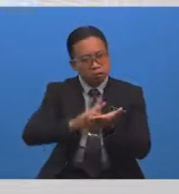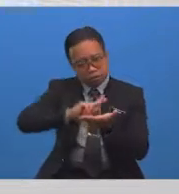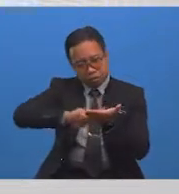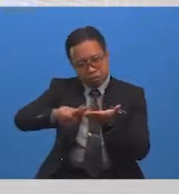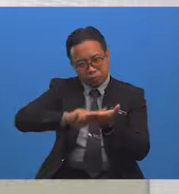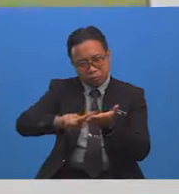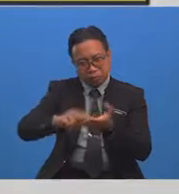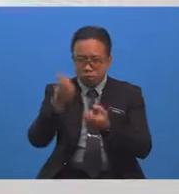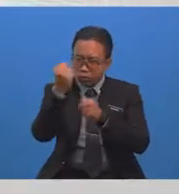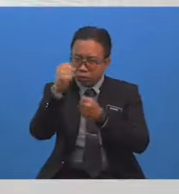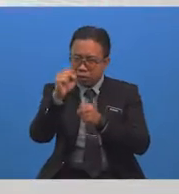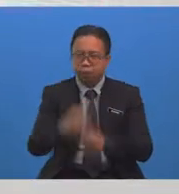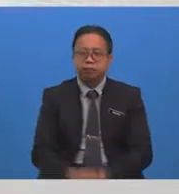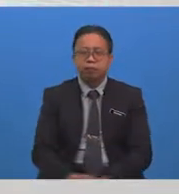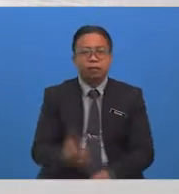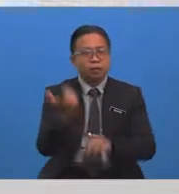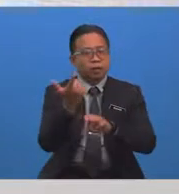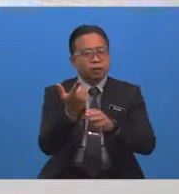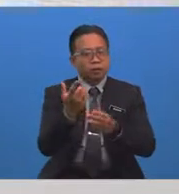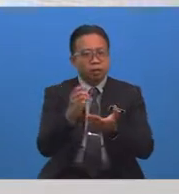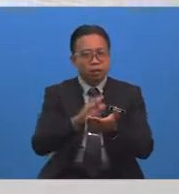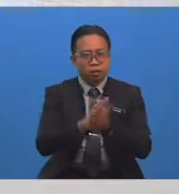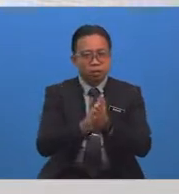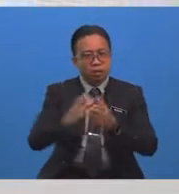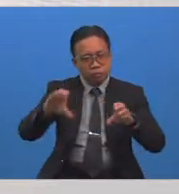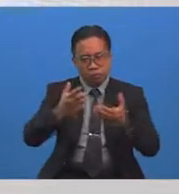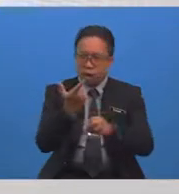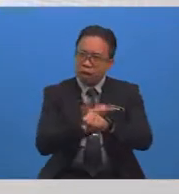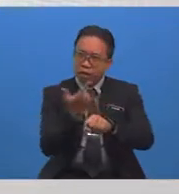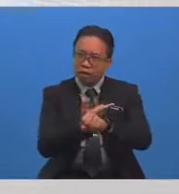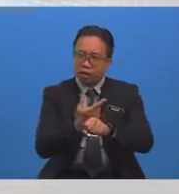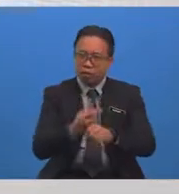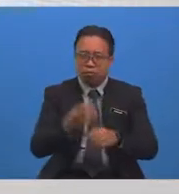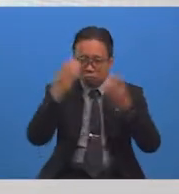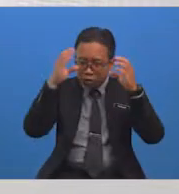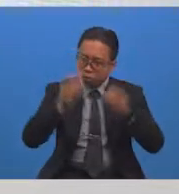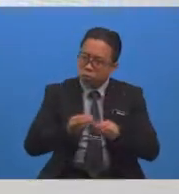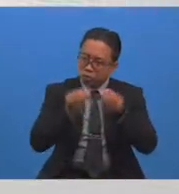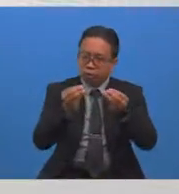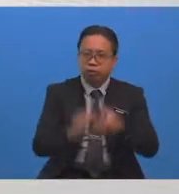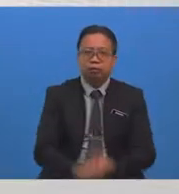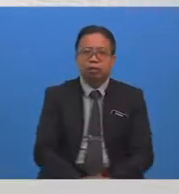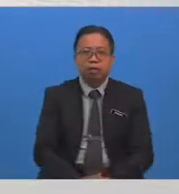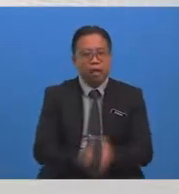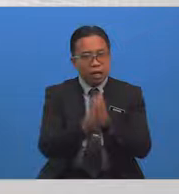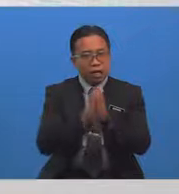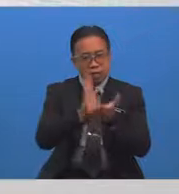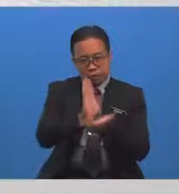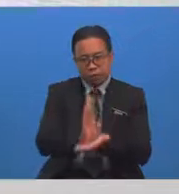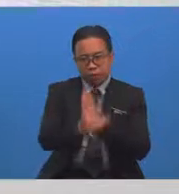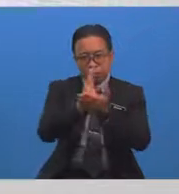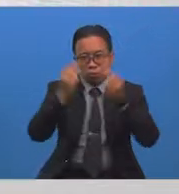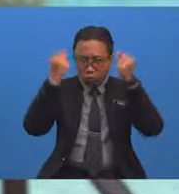rajin membuat latihan dan kerja rumah yang diberikan oleh cego rajin membantu